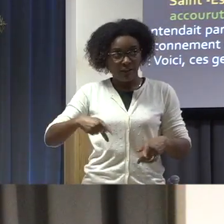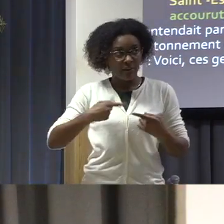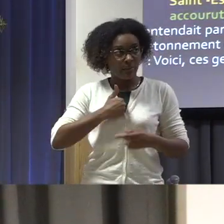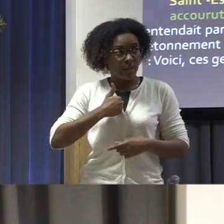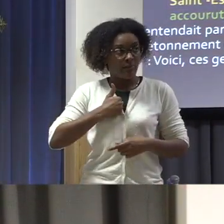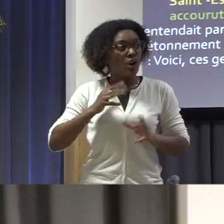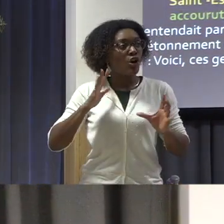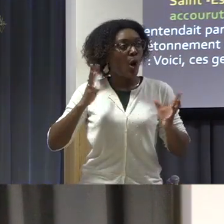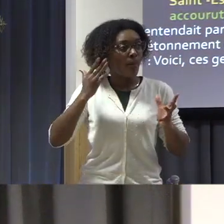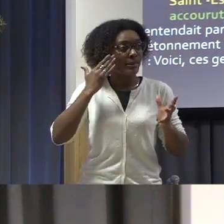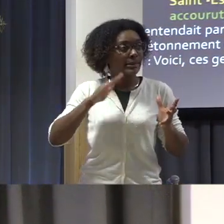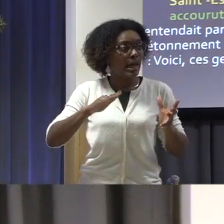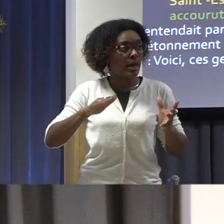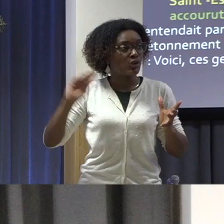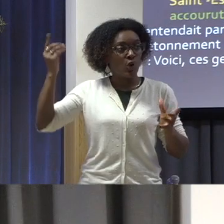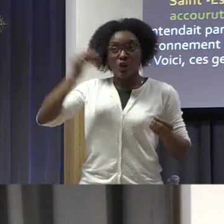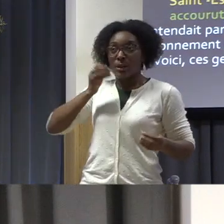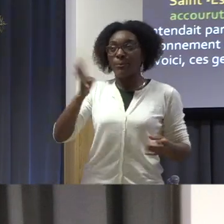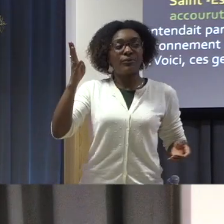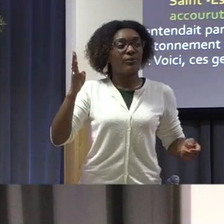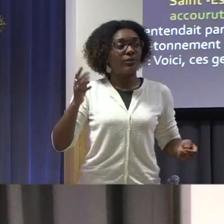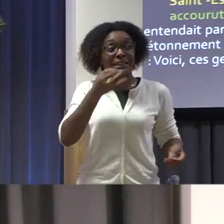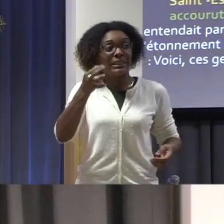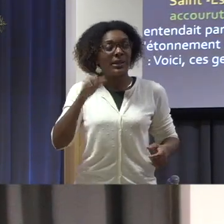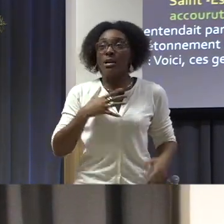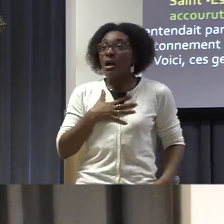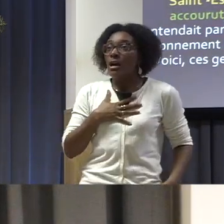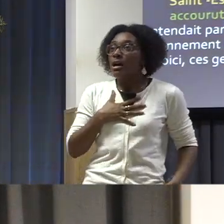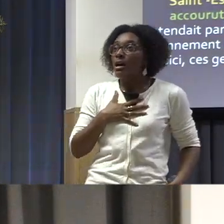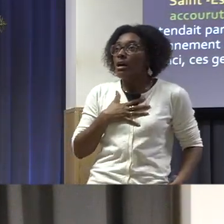a besoin que nous utilisons les vraies armes que le seigneur nous a laissé